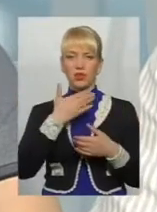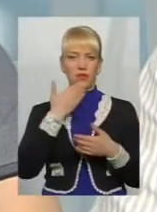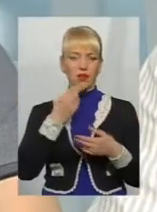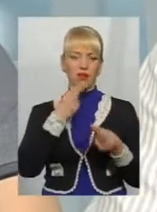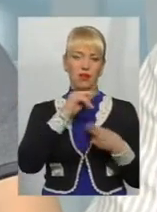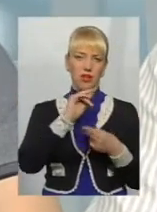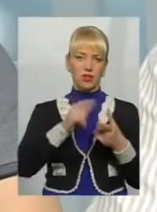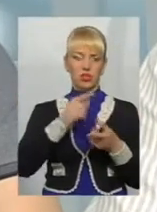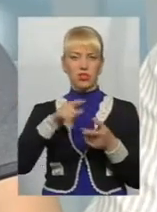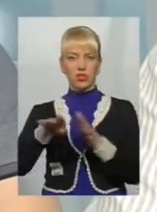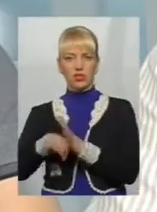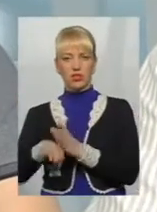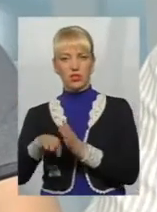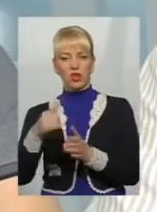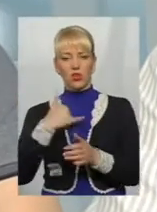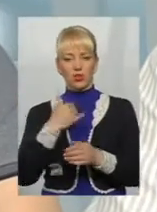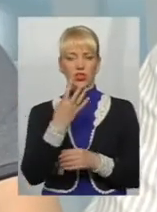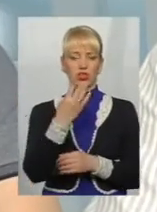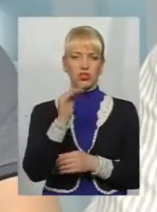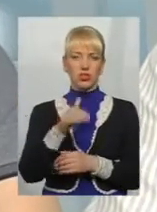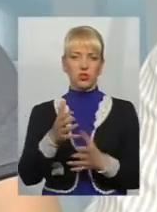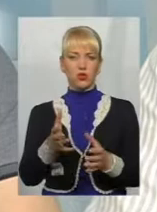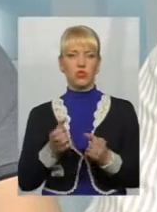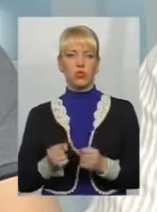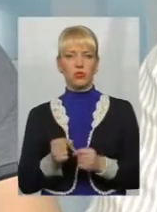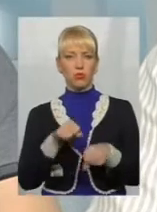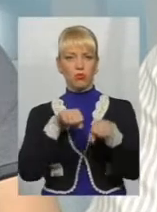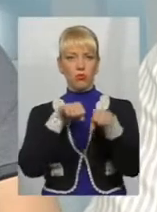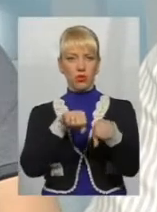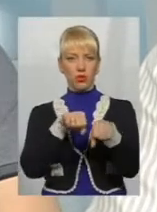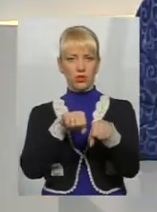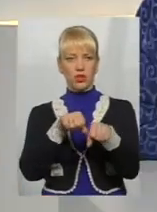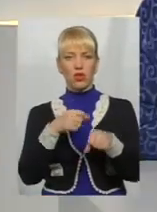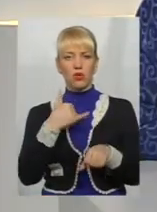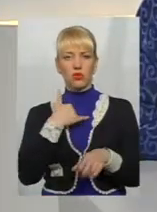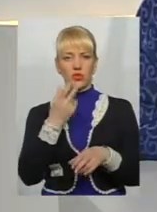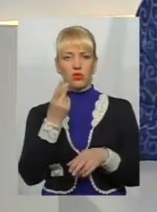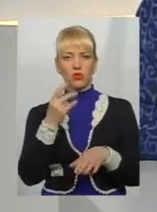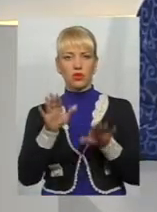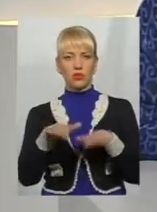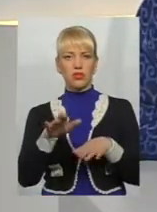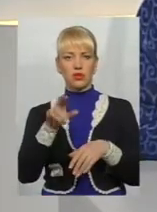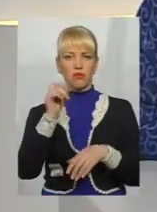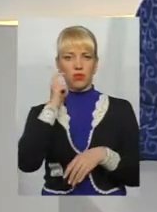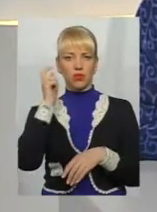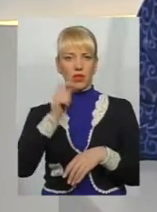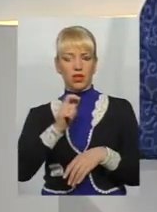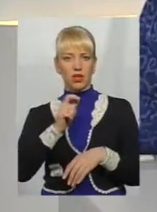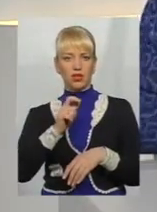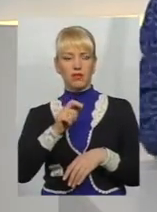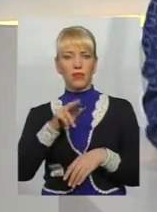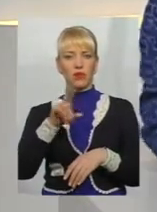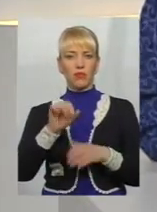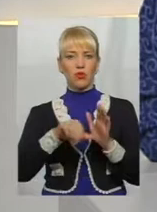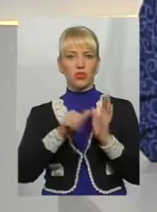У нас по 400 тисяч отримують бокс, у нас друге місце в Україні по